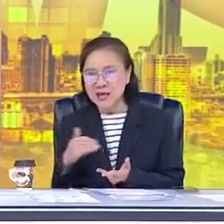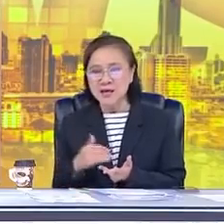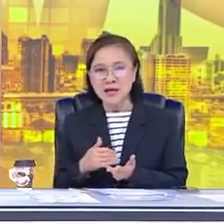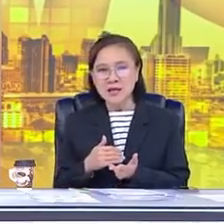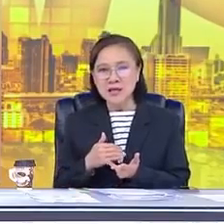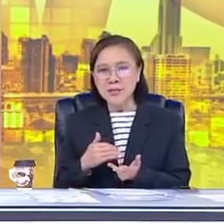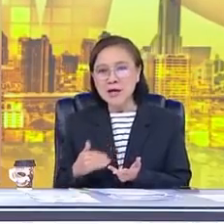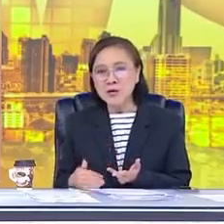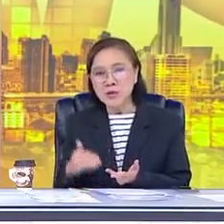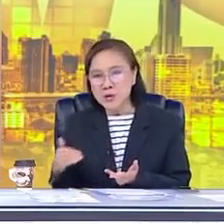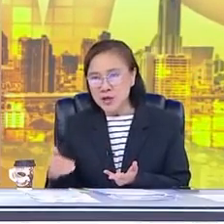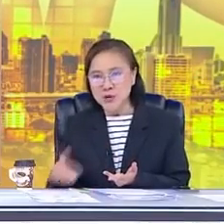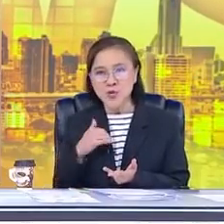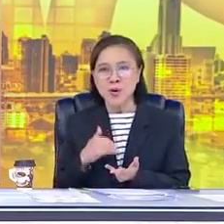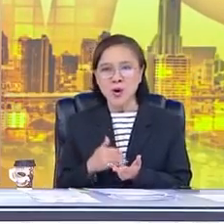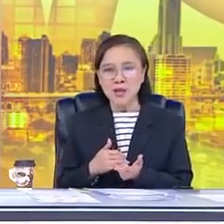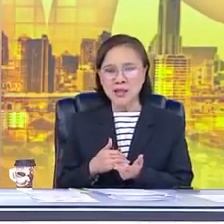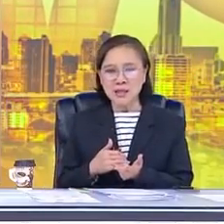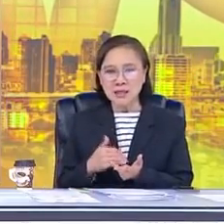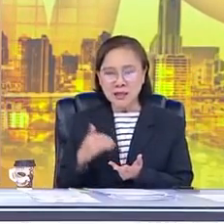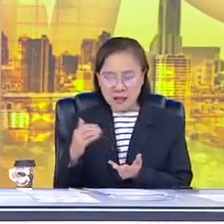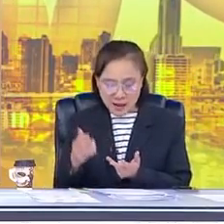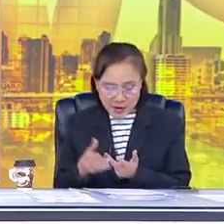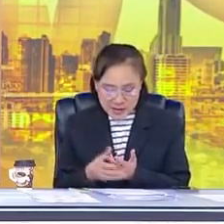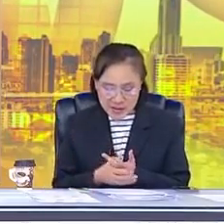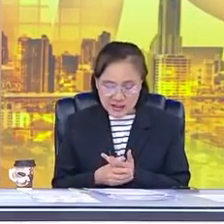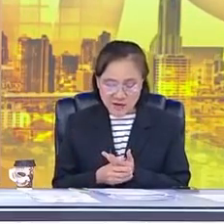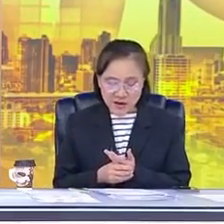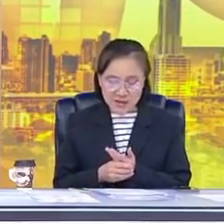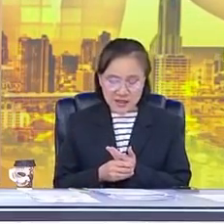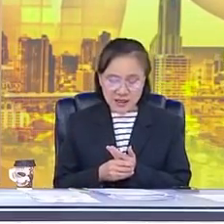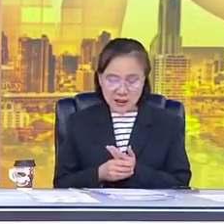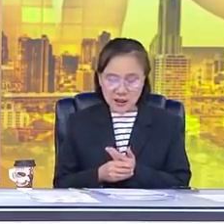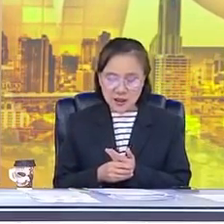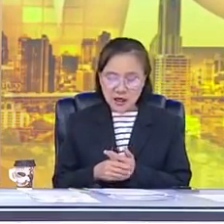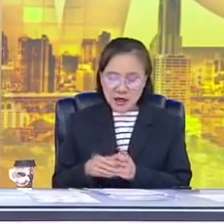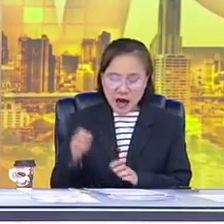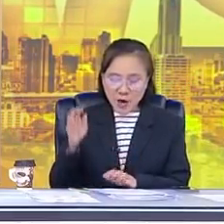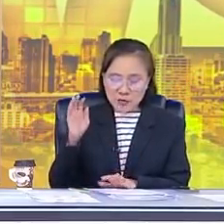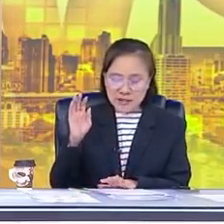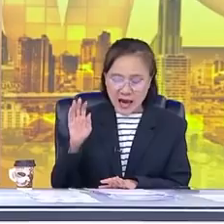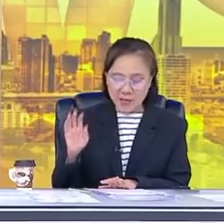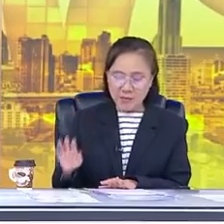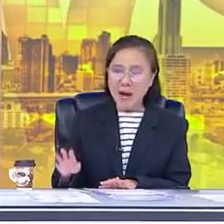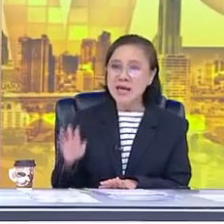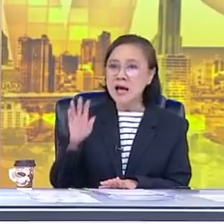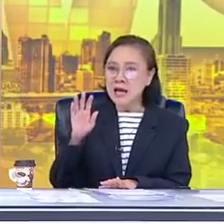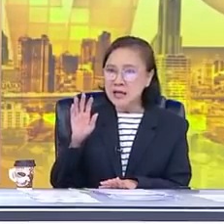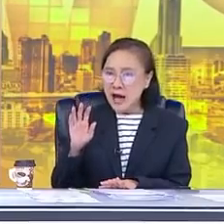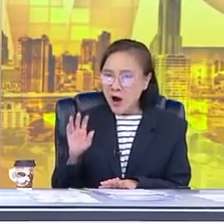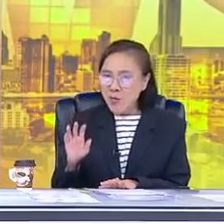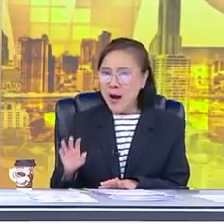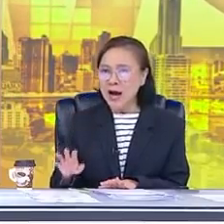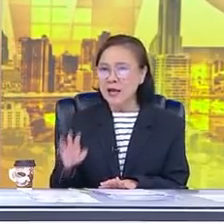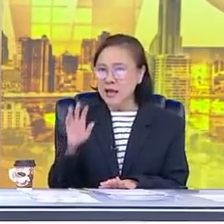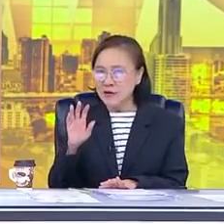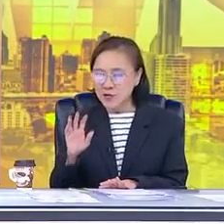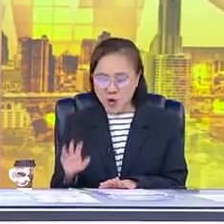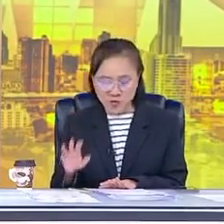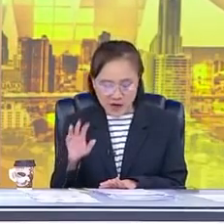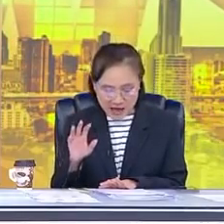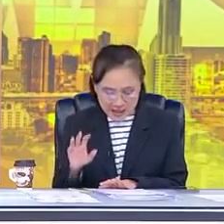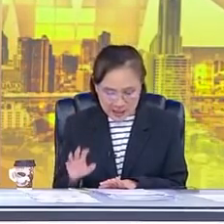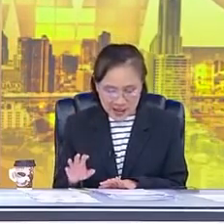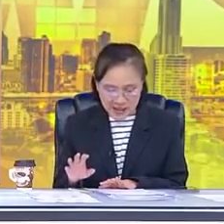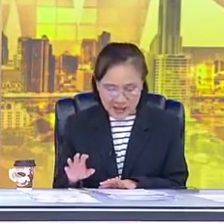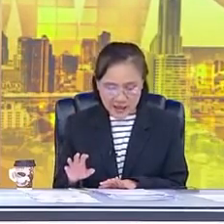านี้นี้หรือไม่เคยอยู่ใน EU มาก่อนเลยแล้วไม่มีสัญชาติฝรั่งเศสเลยเขาจะไม่ให้เข้ามาในช่